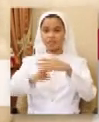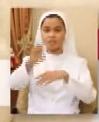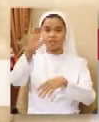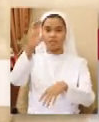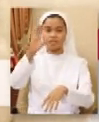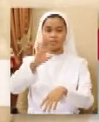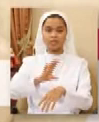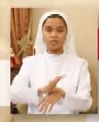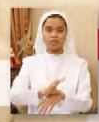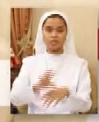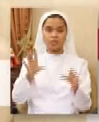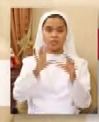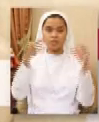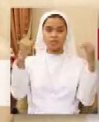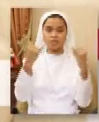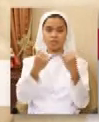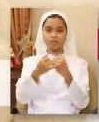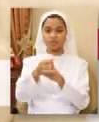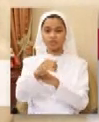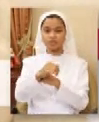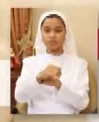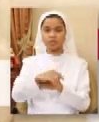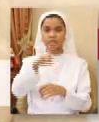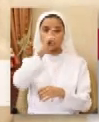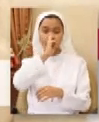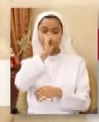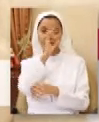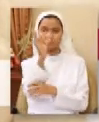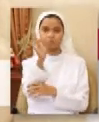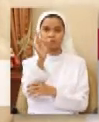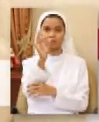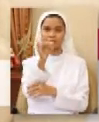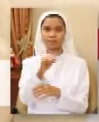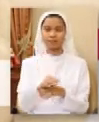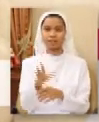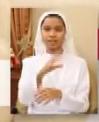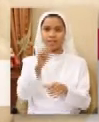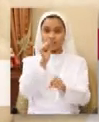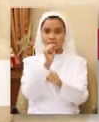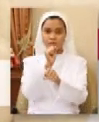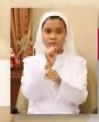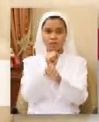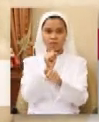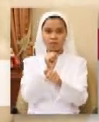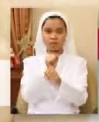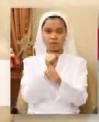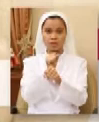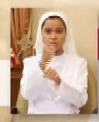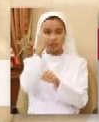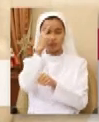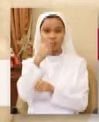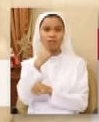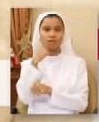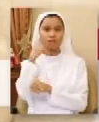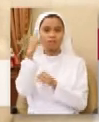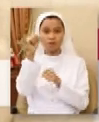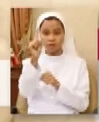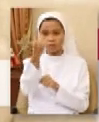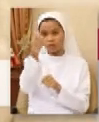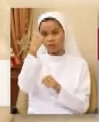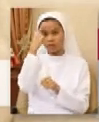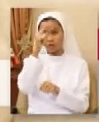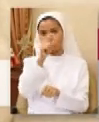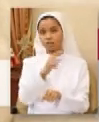at the age of 18. Uh-huh. And then, ang apostolic po talaga namin is for the deaf, specifically for